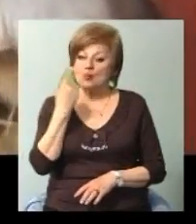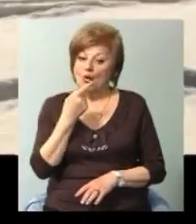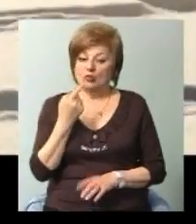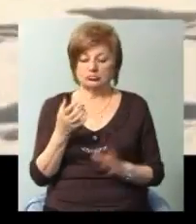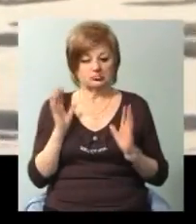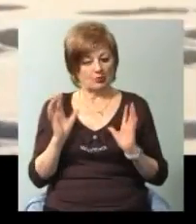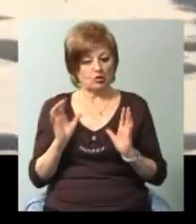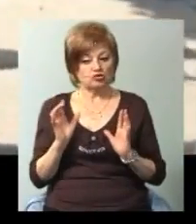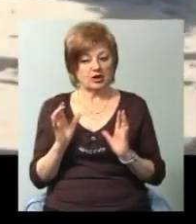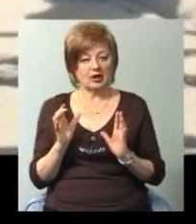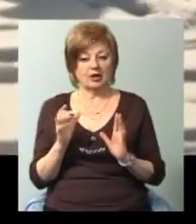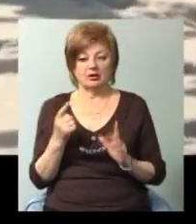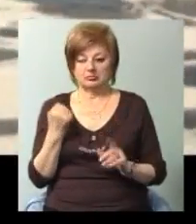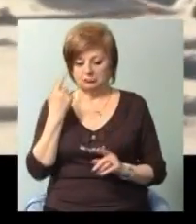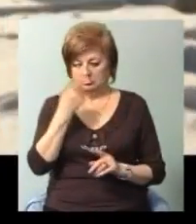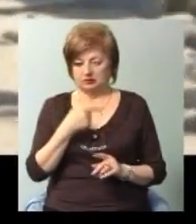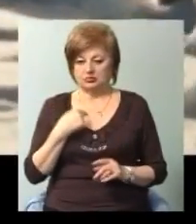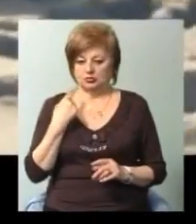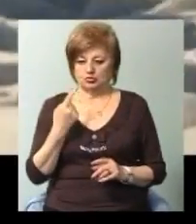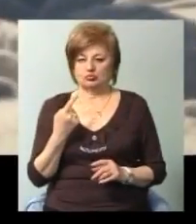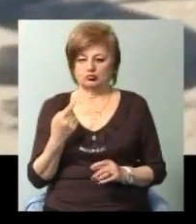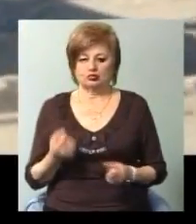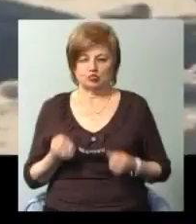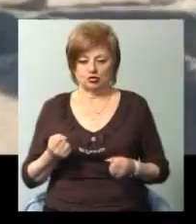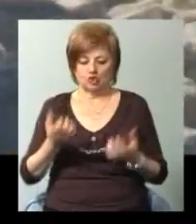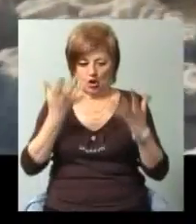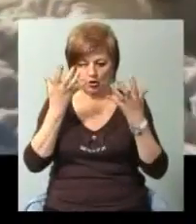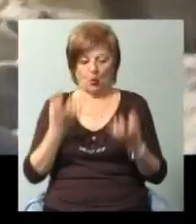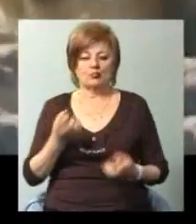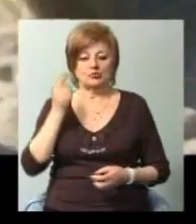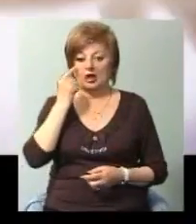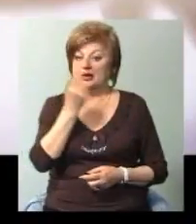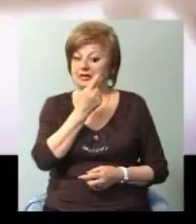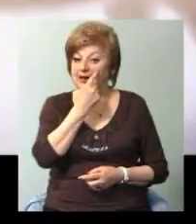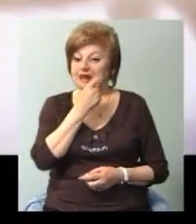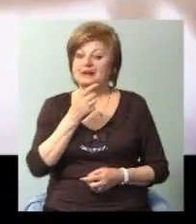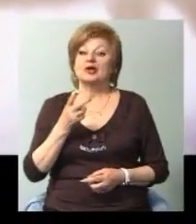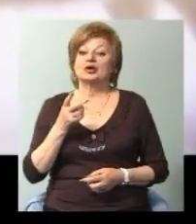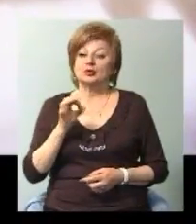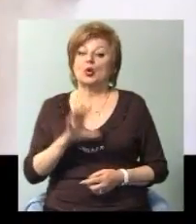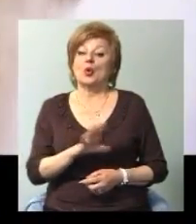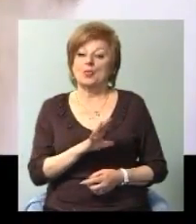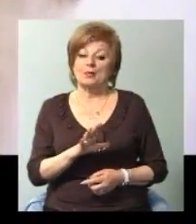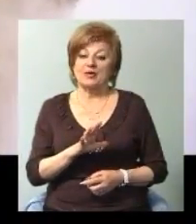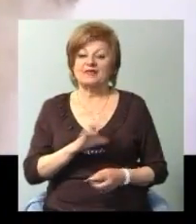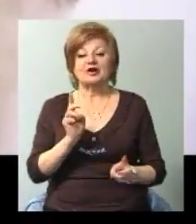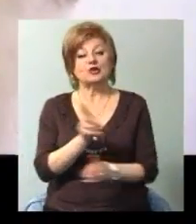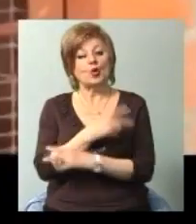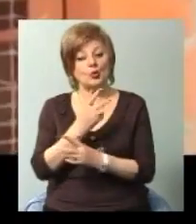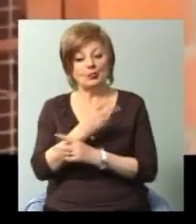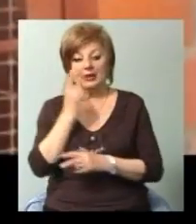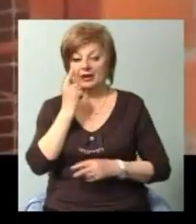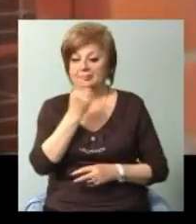доволі крупна, трохи загрозливості додають їй темні оченята. Інколи вони, однак, бувають блакитного